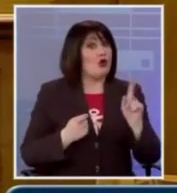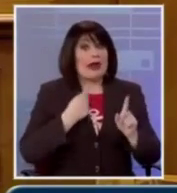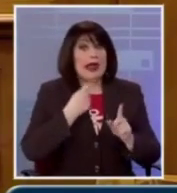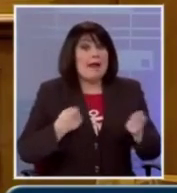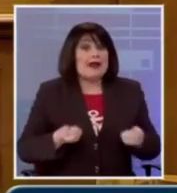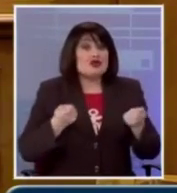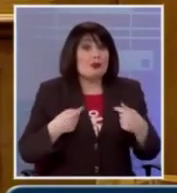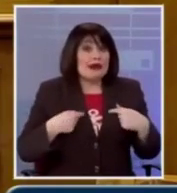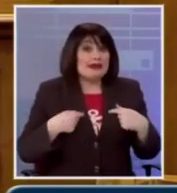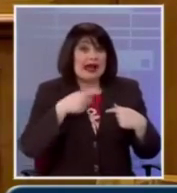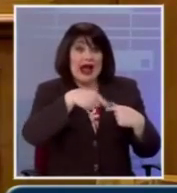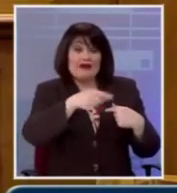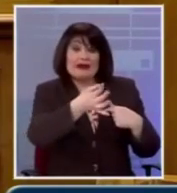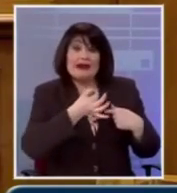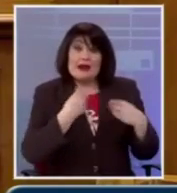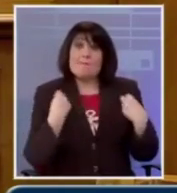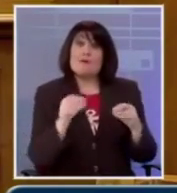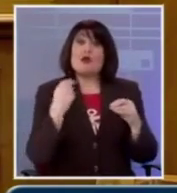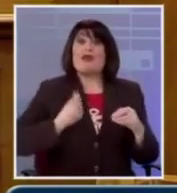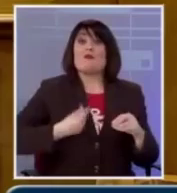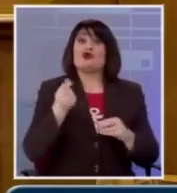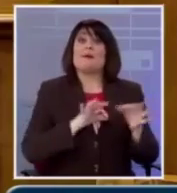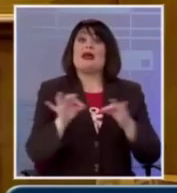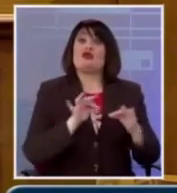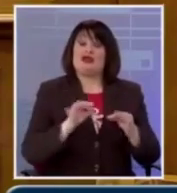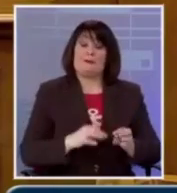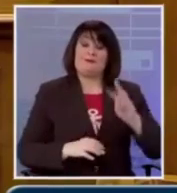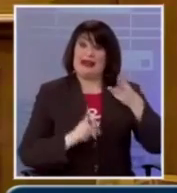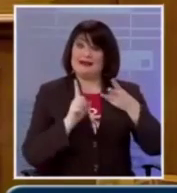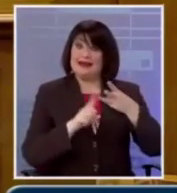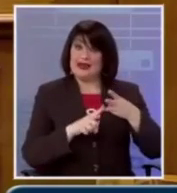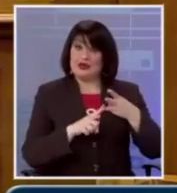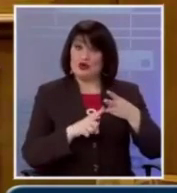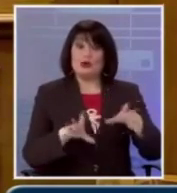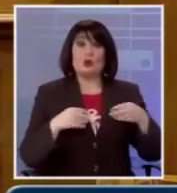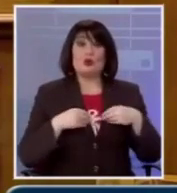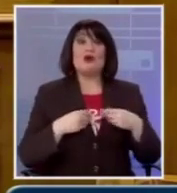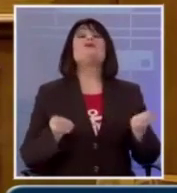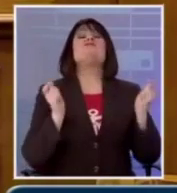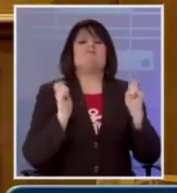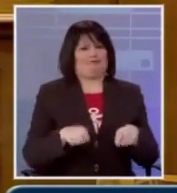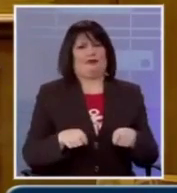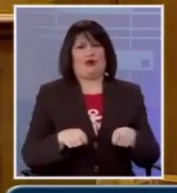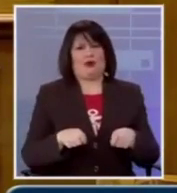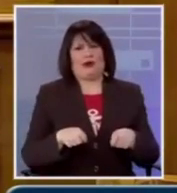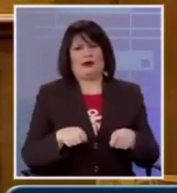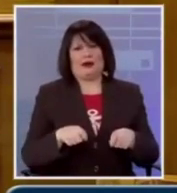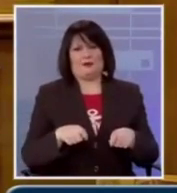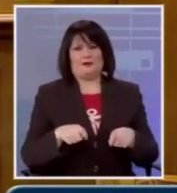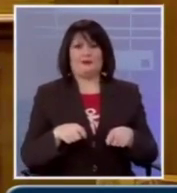εμείς, ξεπουλάνε τη δημόσια περιουσία. Τρίτον, δεν μπορούμε να δεχτούμε σε καμία